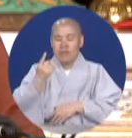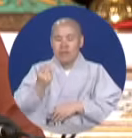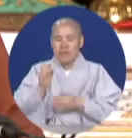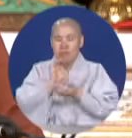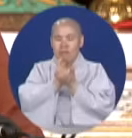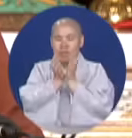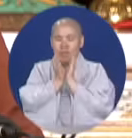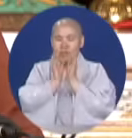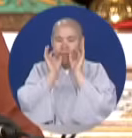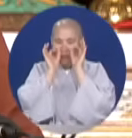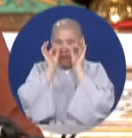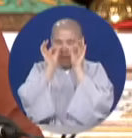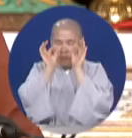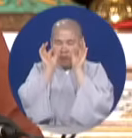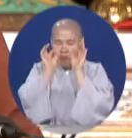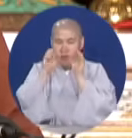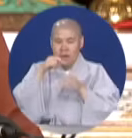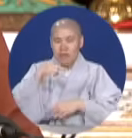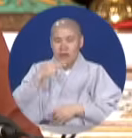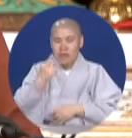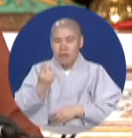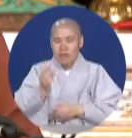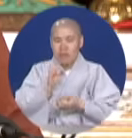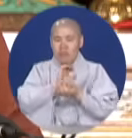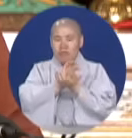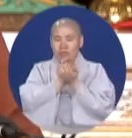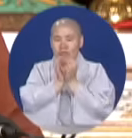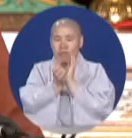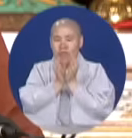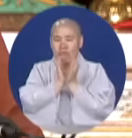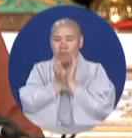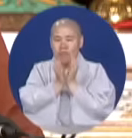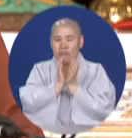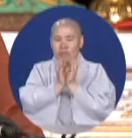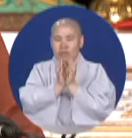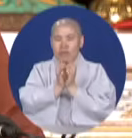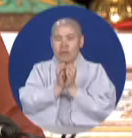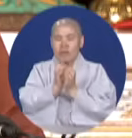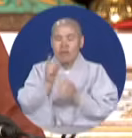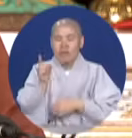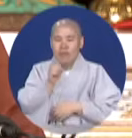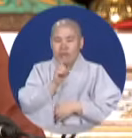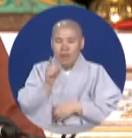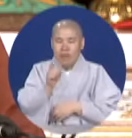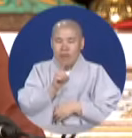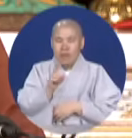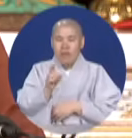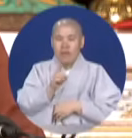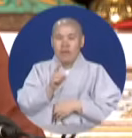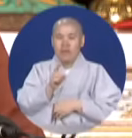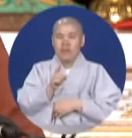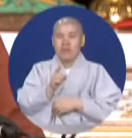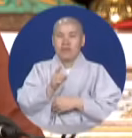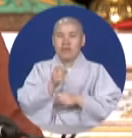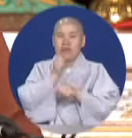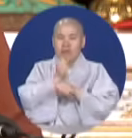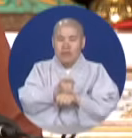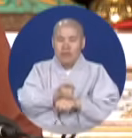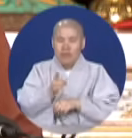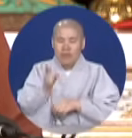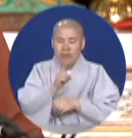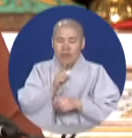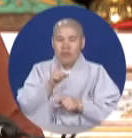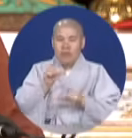꽃을 보되 이 꽃의 성분은 어떻고, 이게 성격은